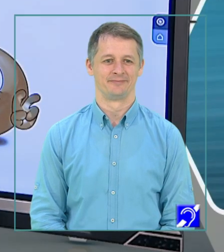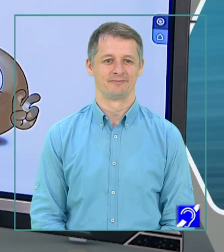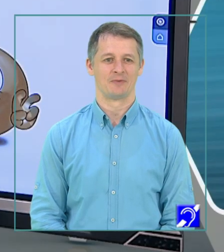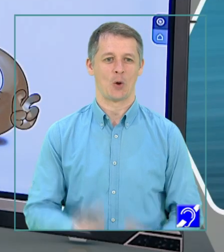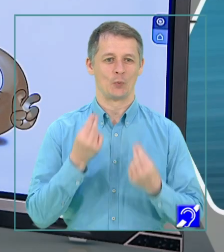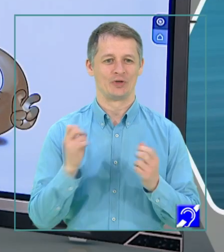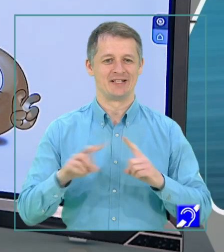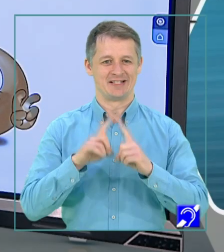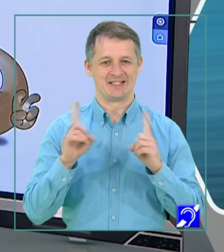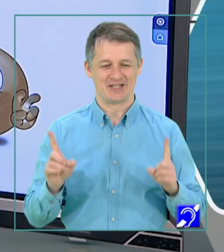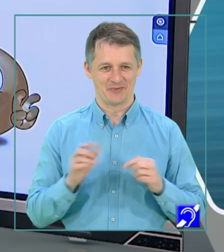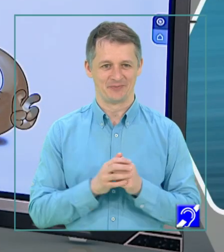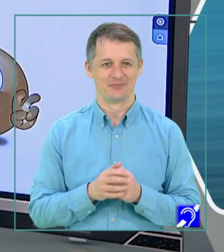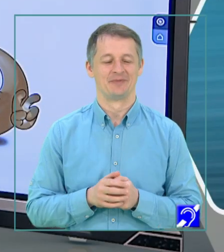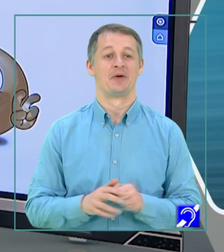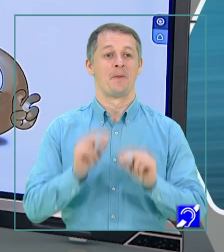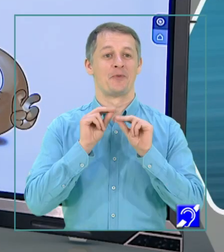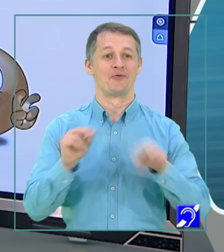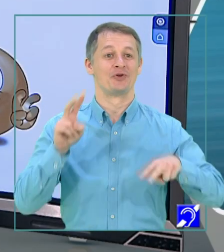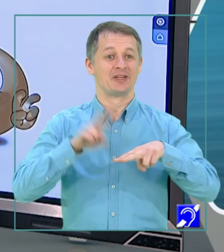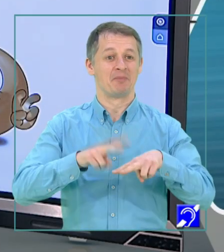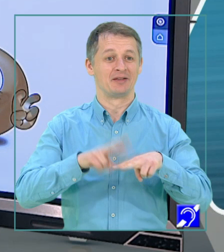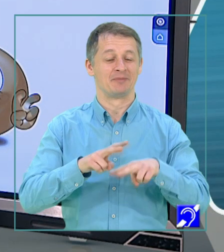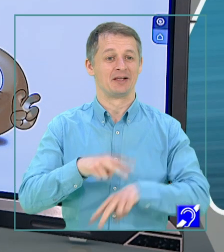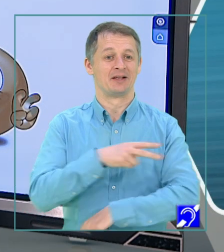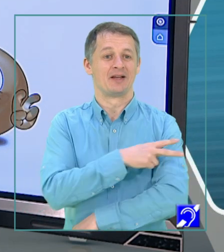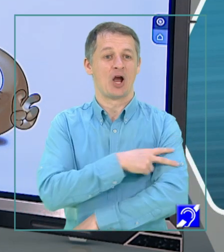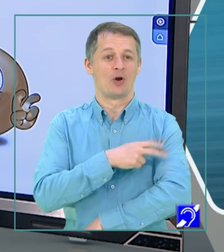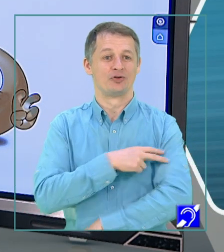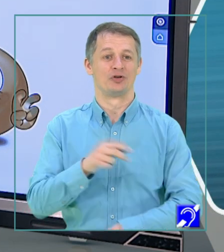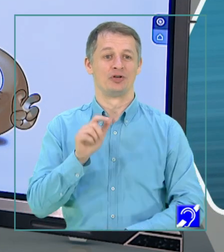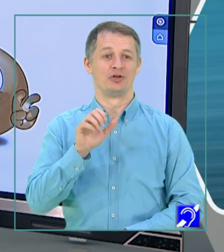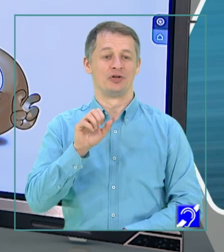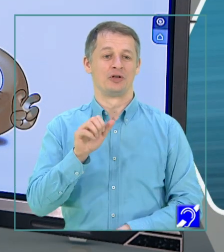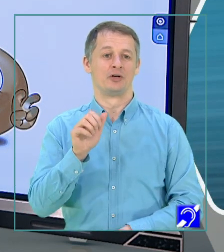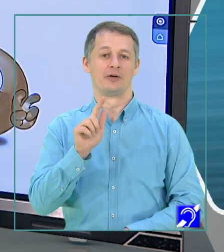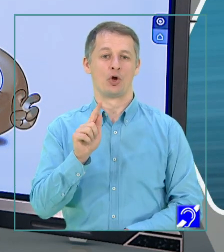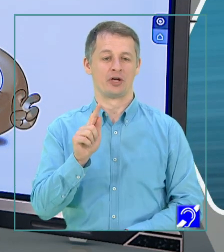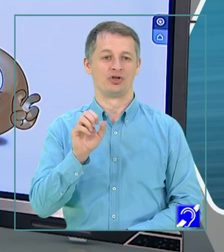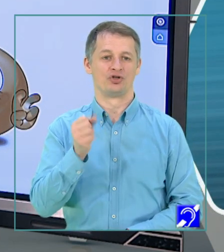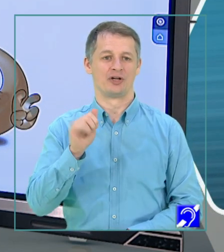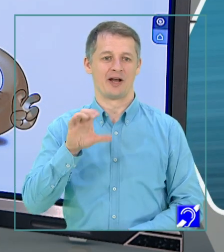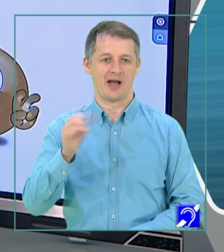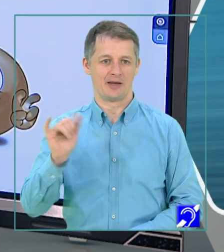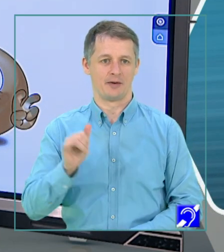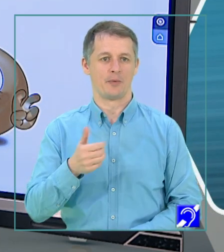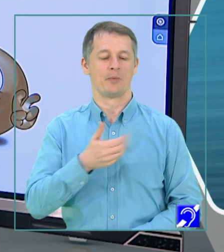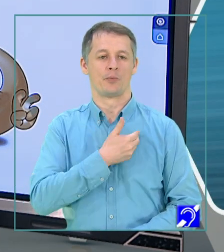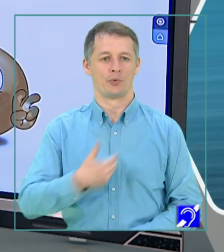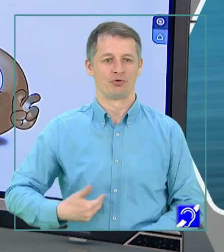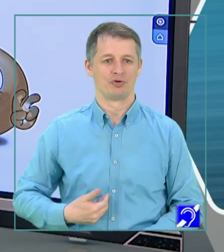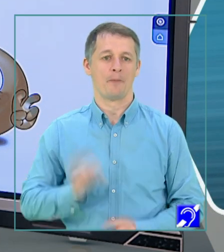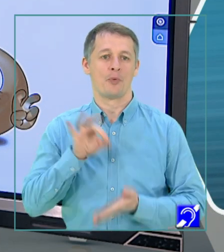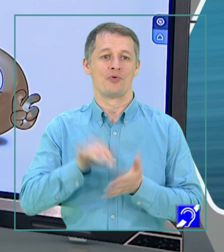Bună ziua tuturor! Sunt Silvia Mușătoiu, profesor de matematică la Colegiul Național Gheorghe Șincai din București și vă invit și astăzi să ne